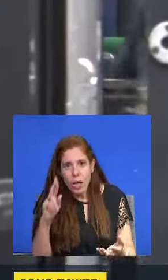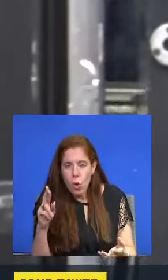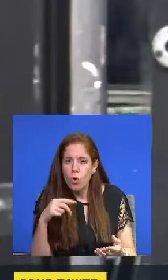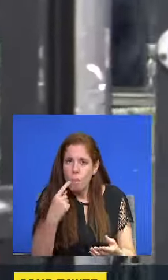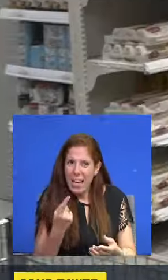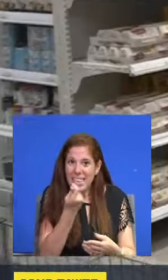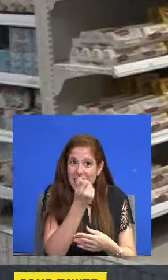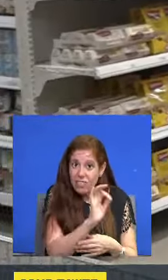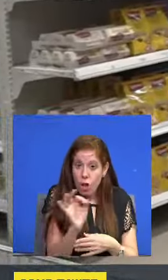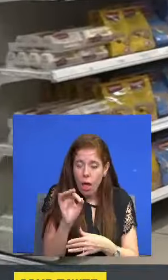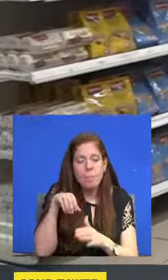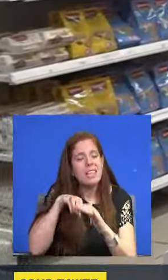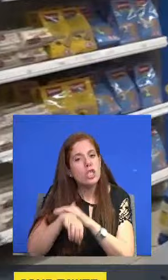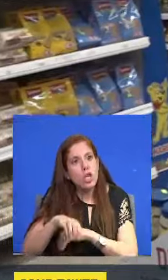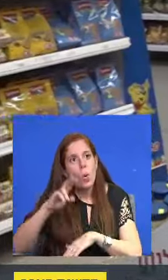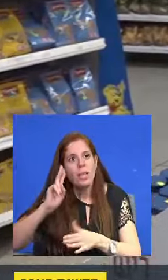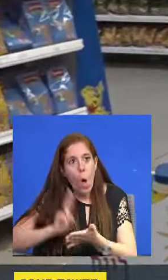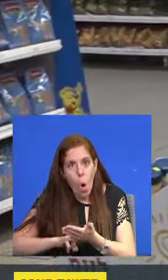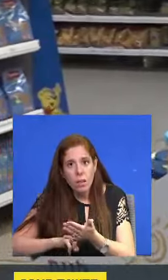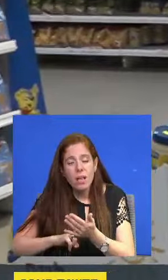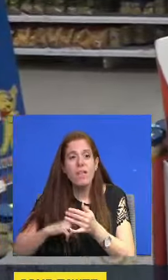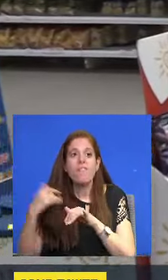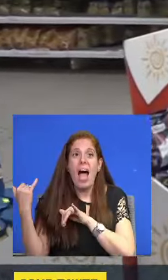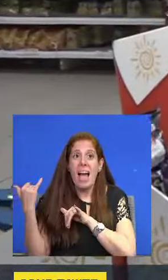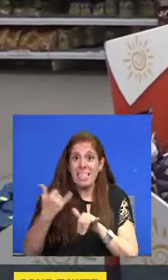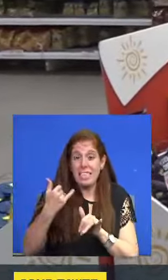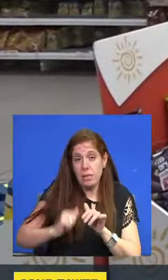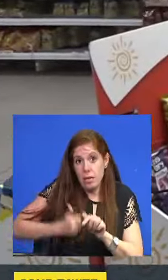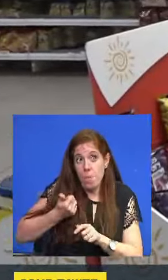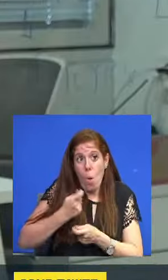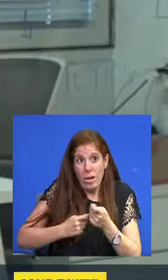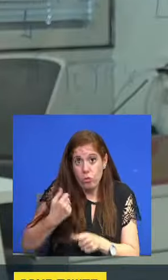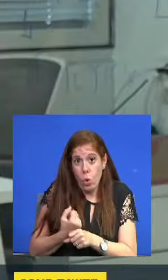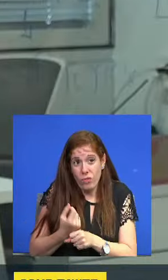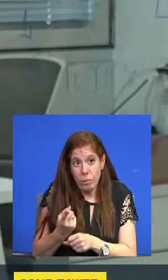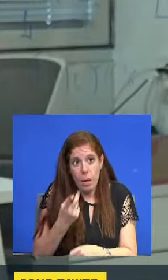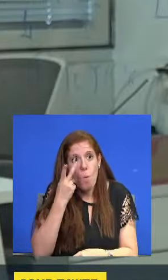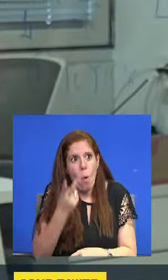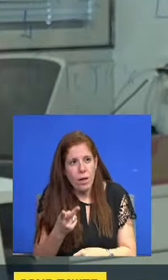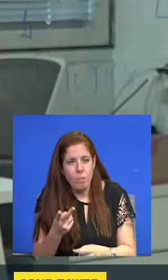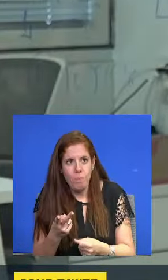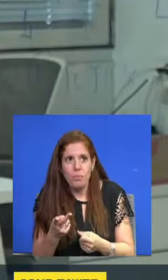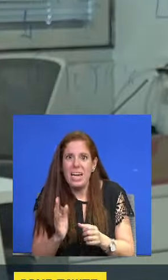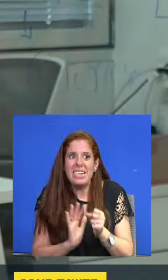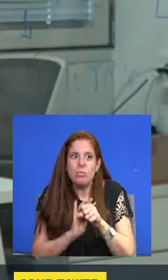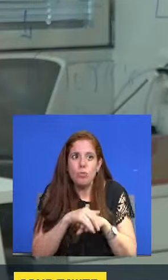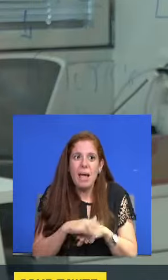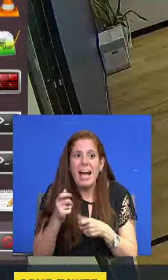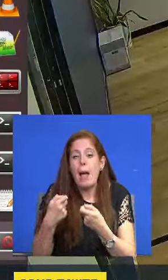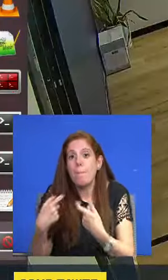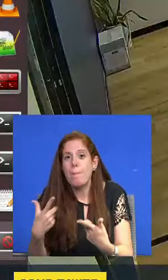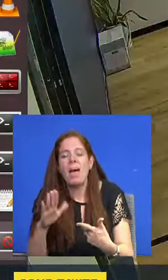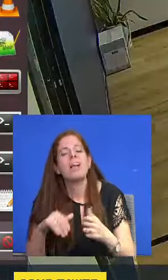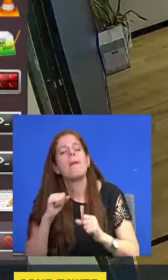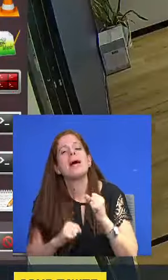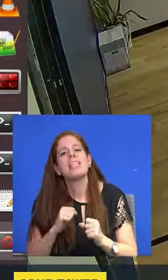הכסף שלכם נכון, והקימונאים באמת שאנחנו עובדים איתם, וגם היצרניות מזון, באים ורואים את התמורות האלה גם במחר, אבל גם בהתנהגות הקנייה.